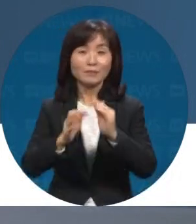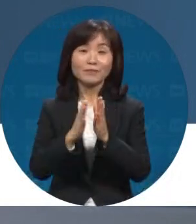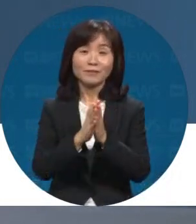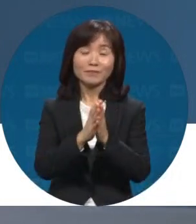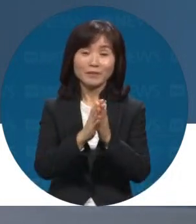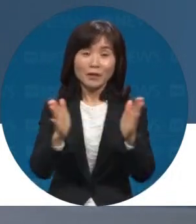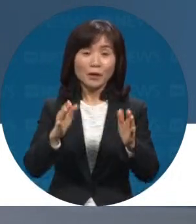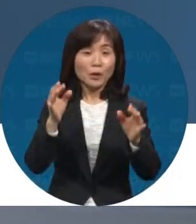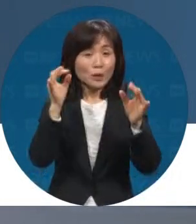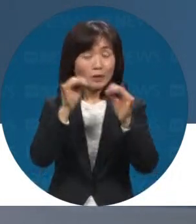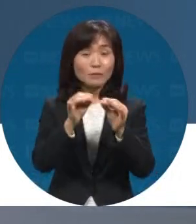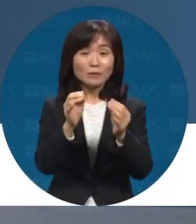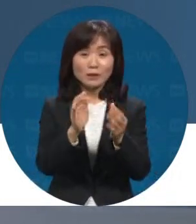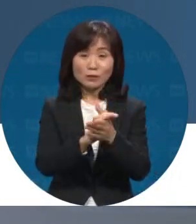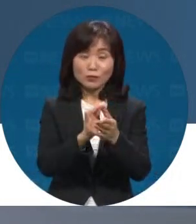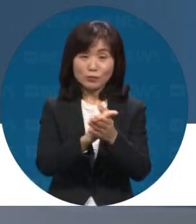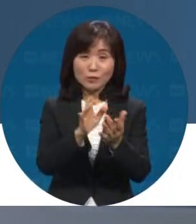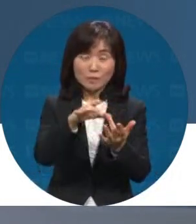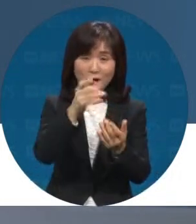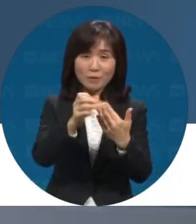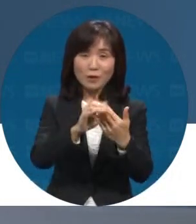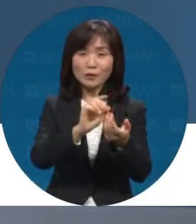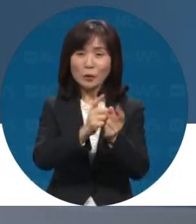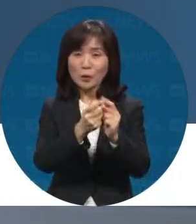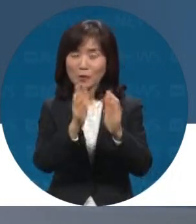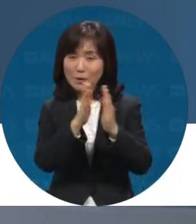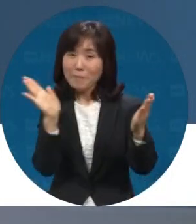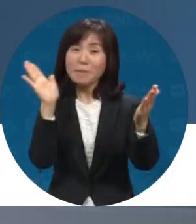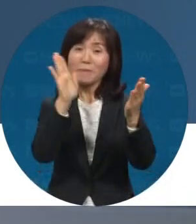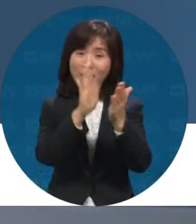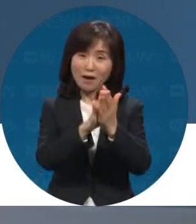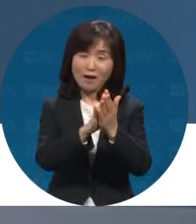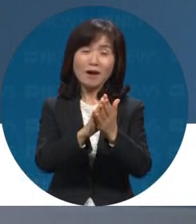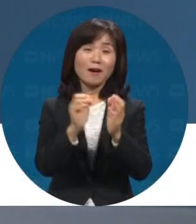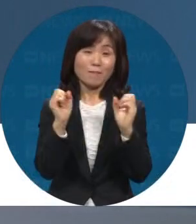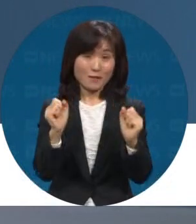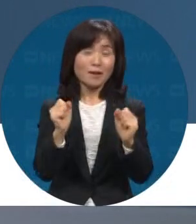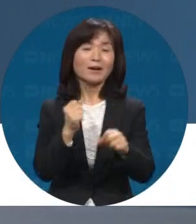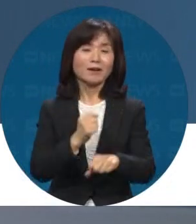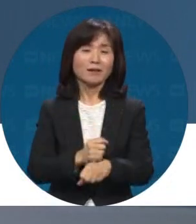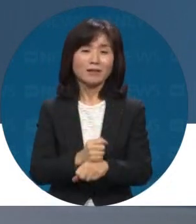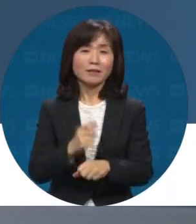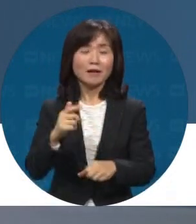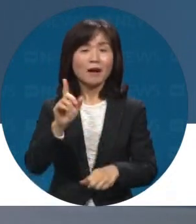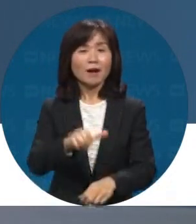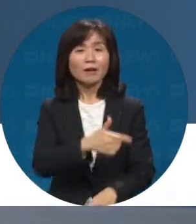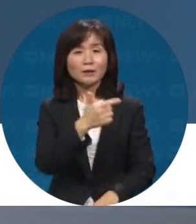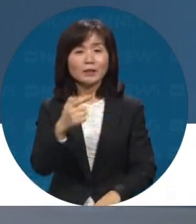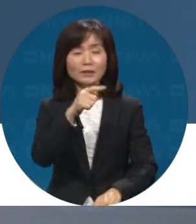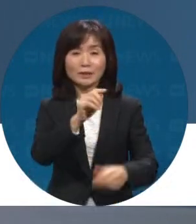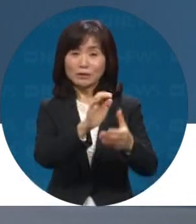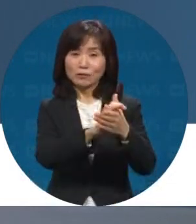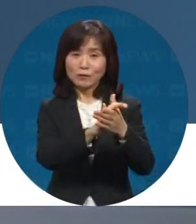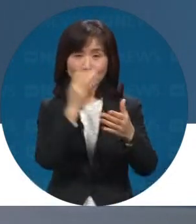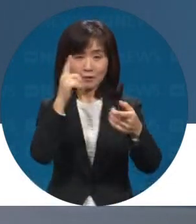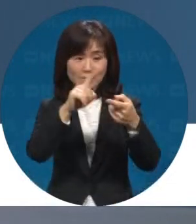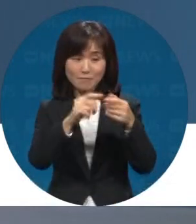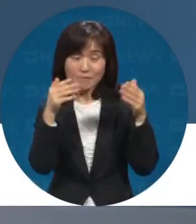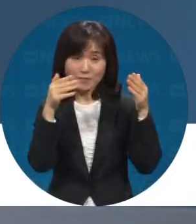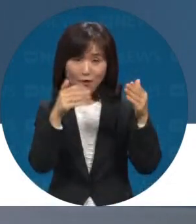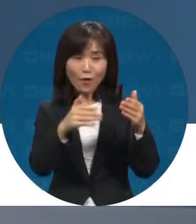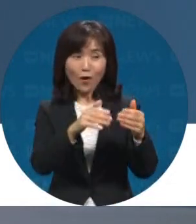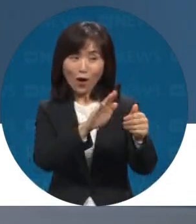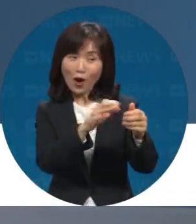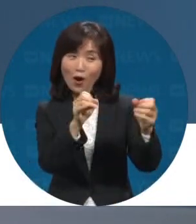해요 공감 친구가 되면 또 서로 손바닥을 치면서 하이파이브를 하고 그날 하루는 그 친구에게 관심을 갖고